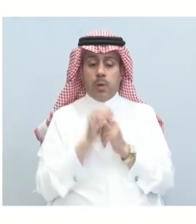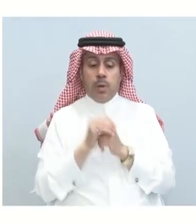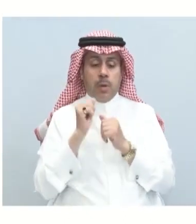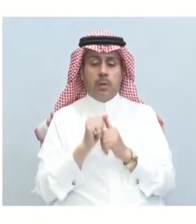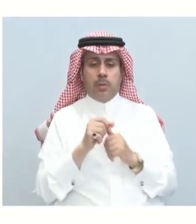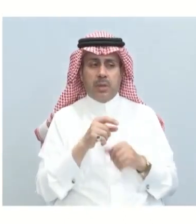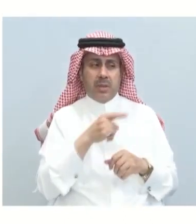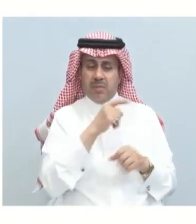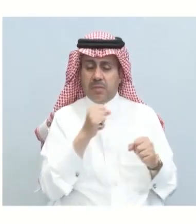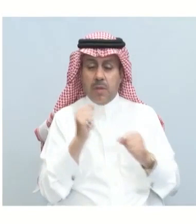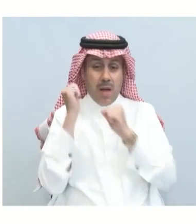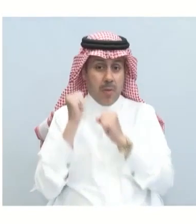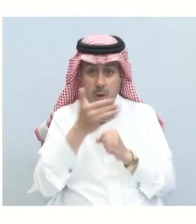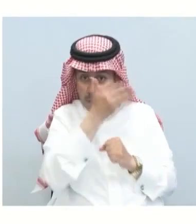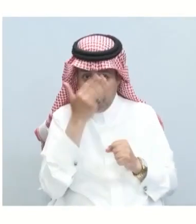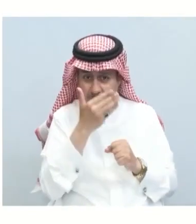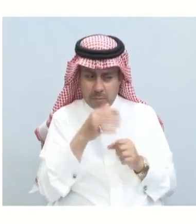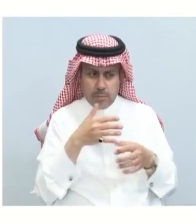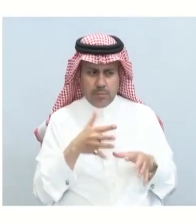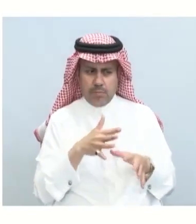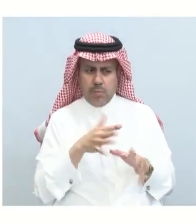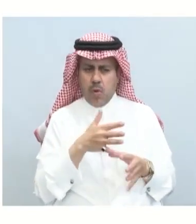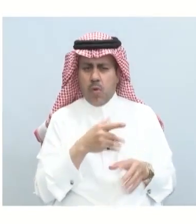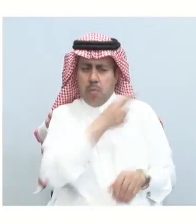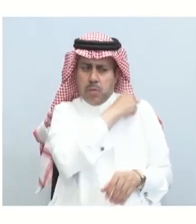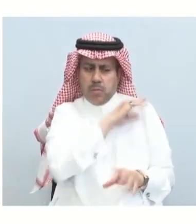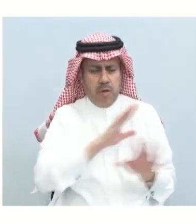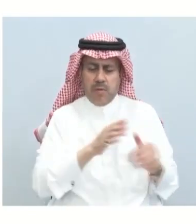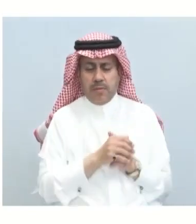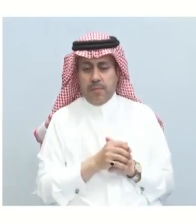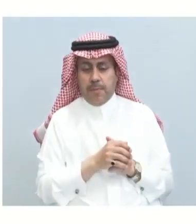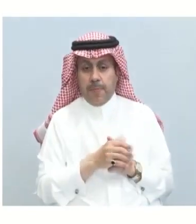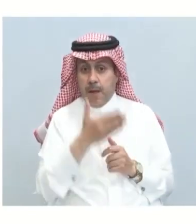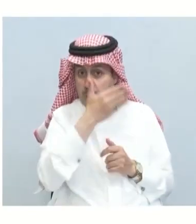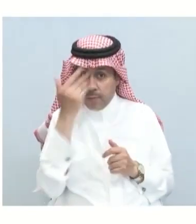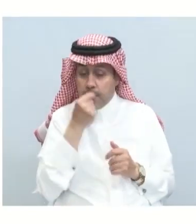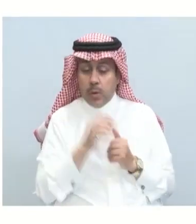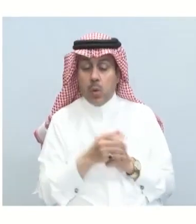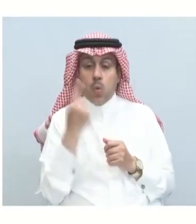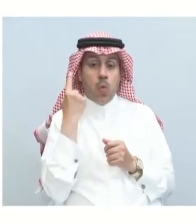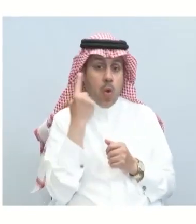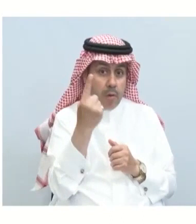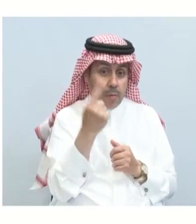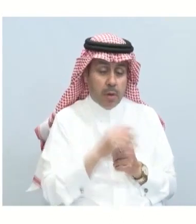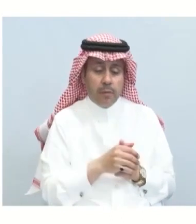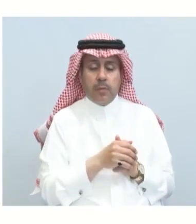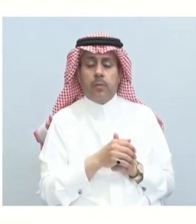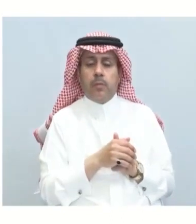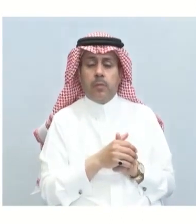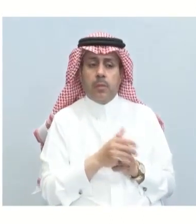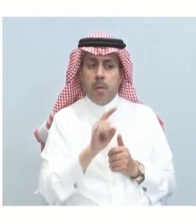ربه كيف يصح له ان يعصي ربه اي حاامل القران وكل حرف من القران يناديه